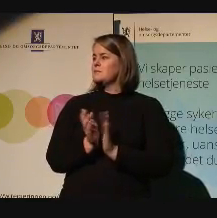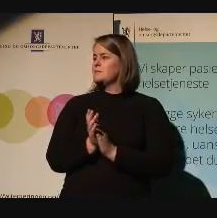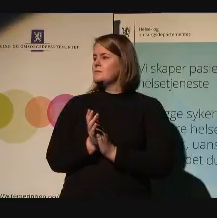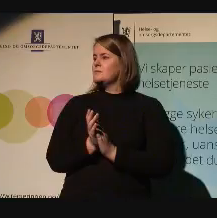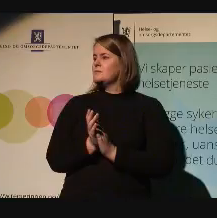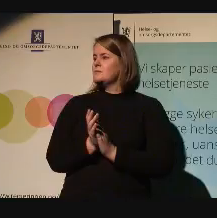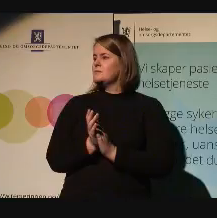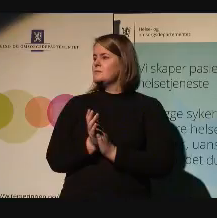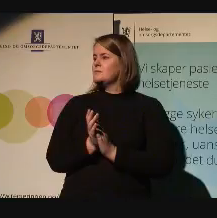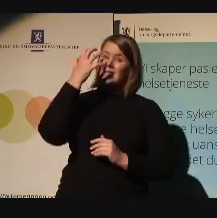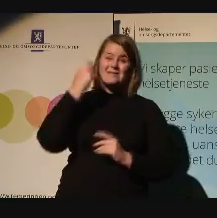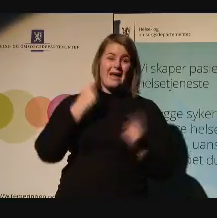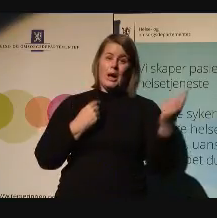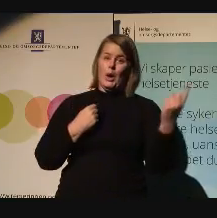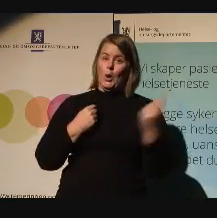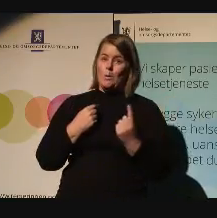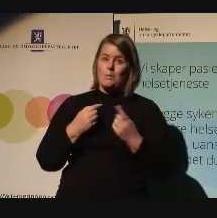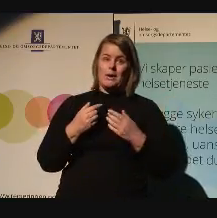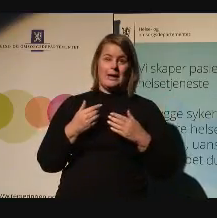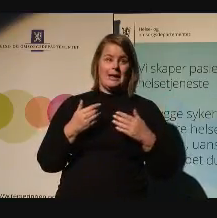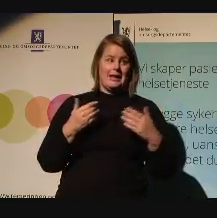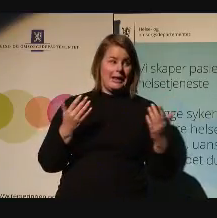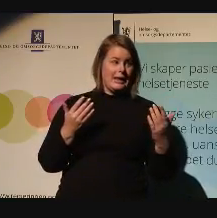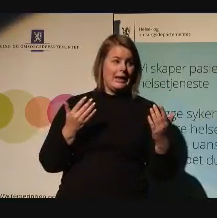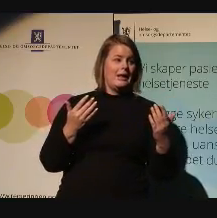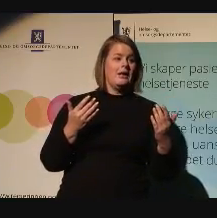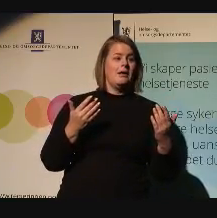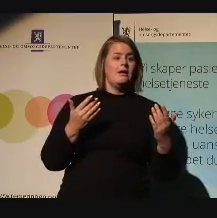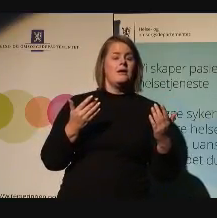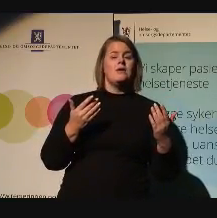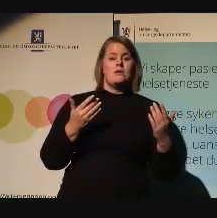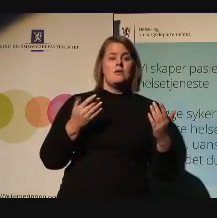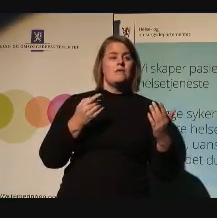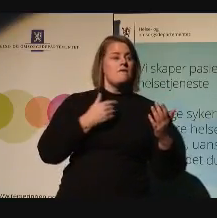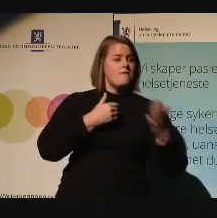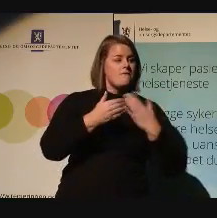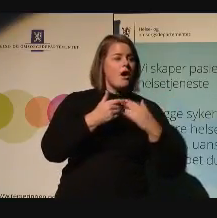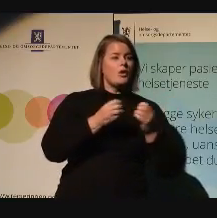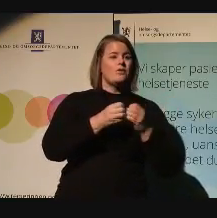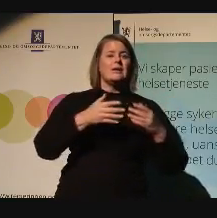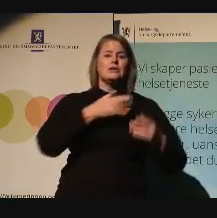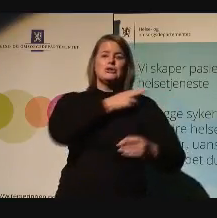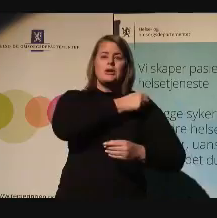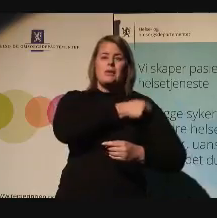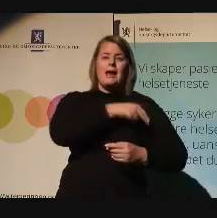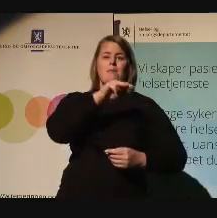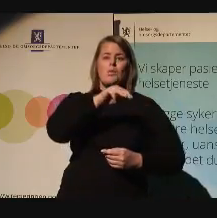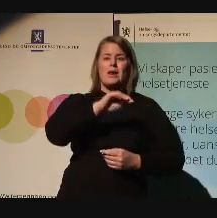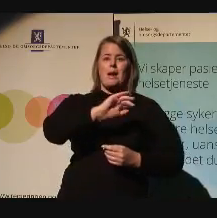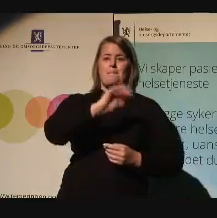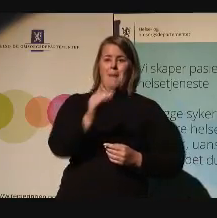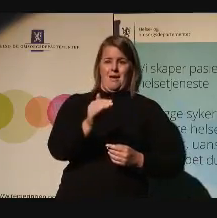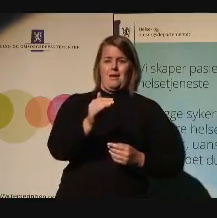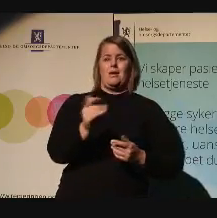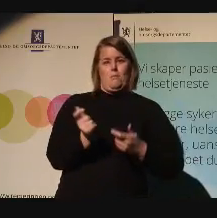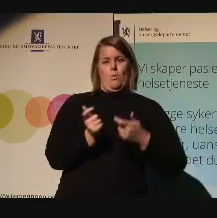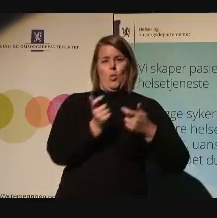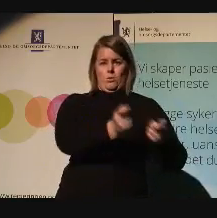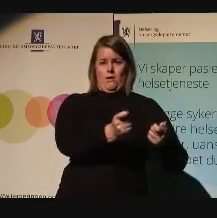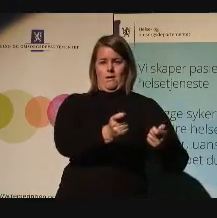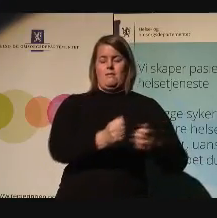kunne dessverre ikke komme og motta prisen selv, så fagutviklingssykepleier Monica Berg mottar den på hennes